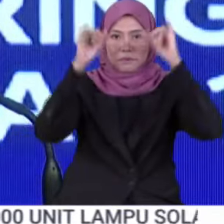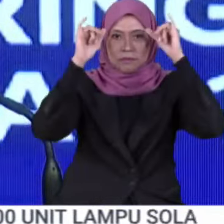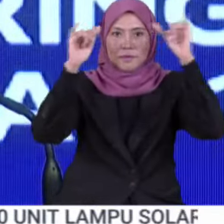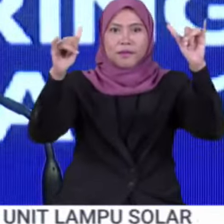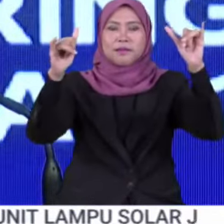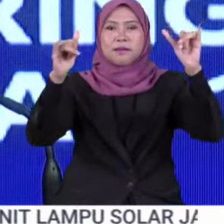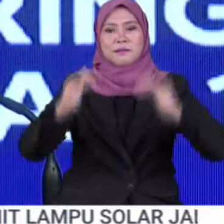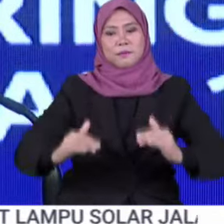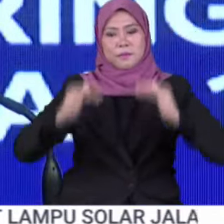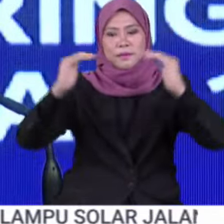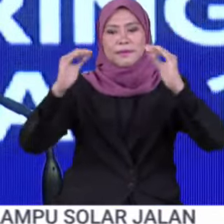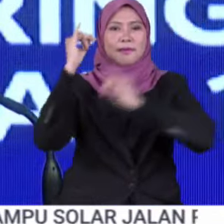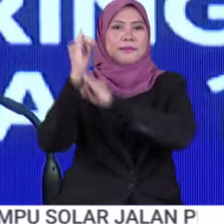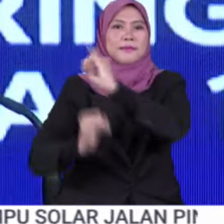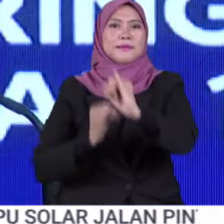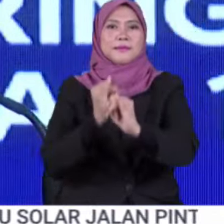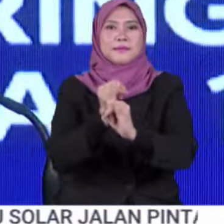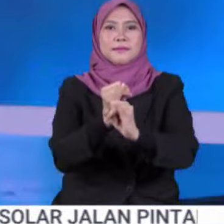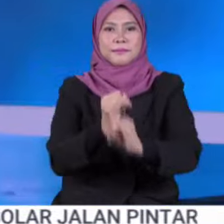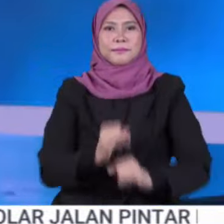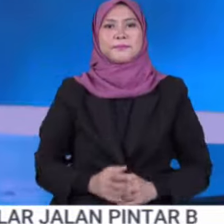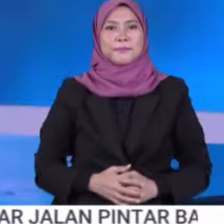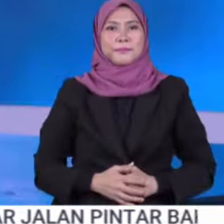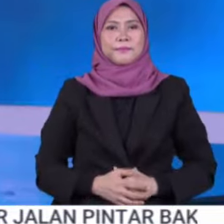di peringkat antarabangsa.